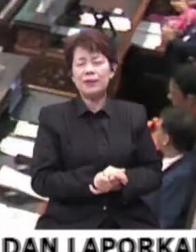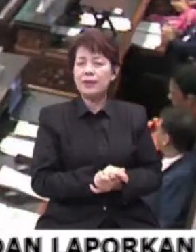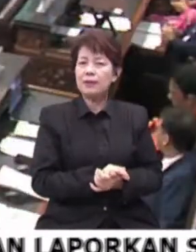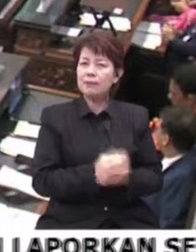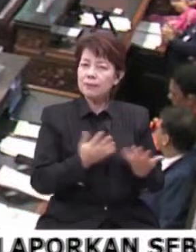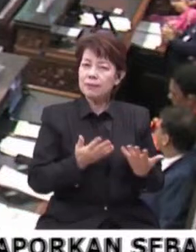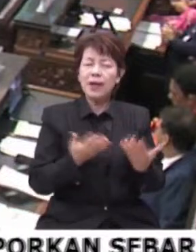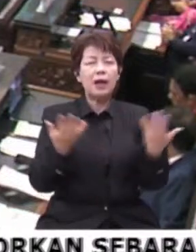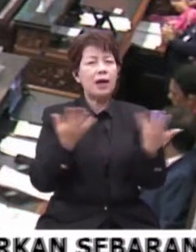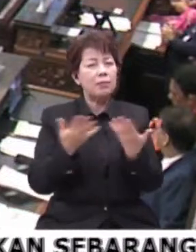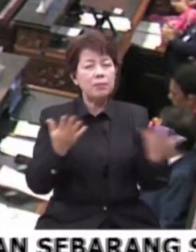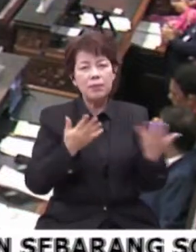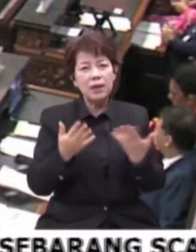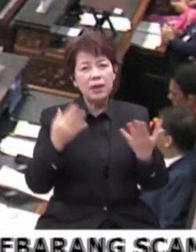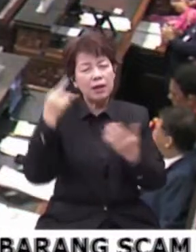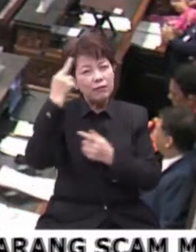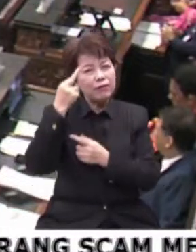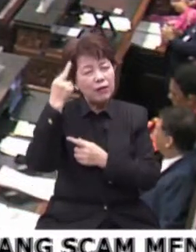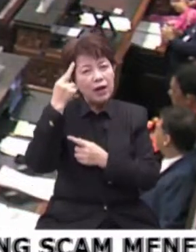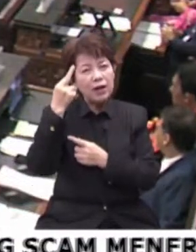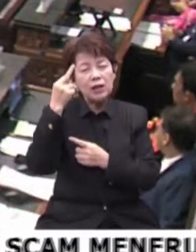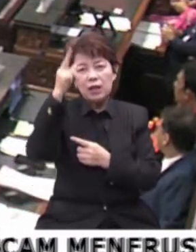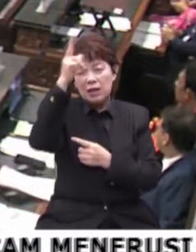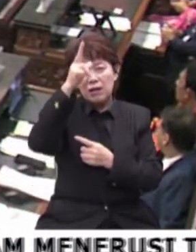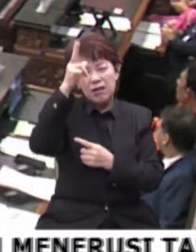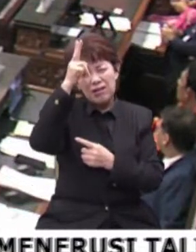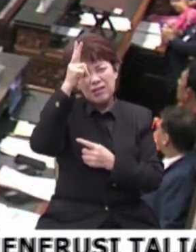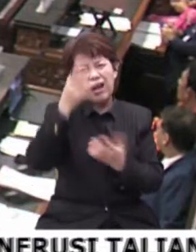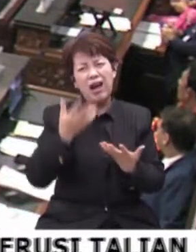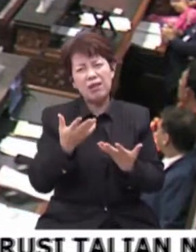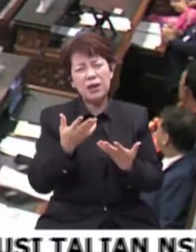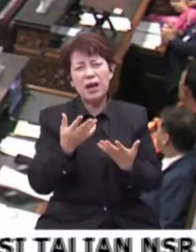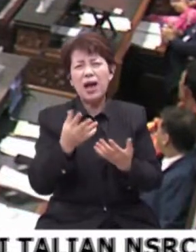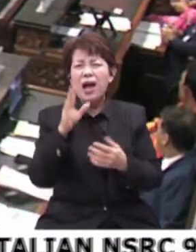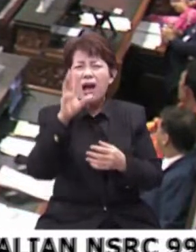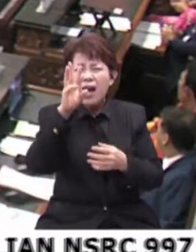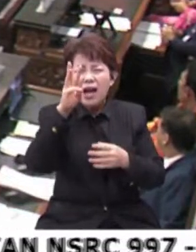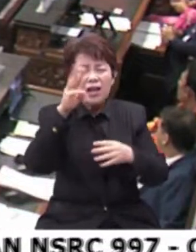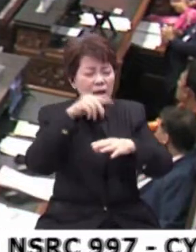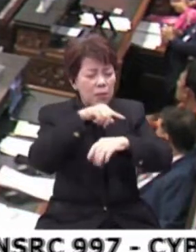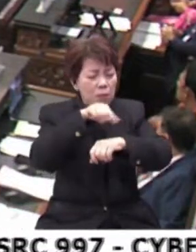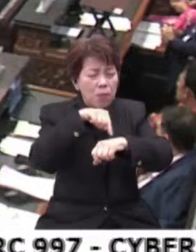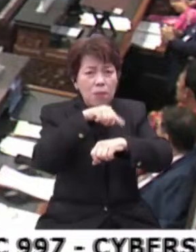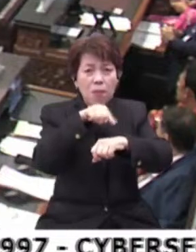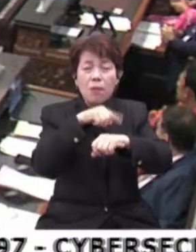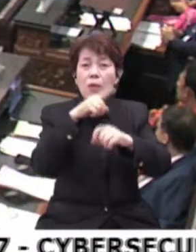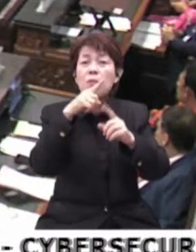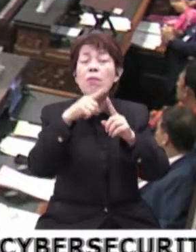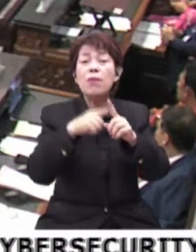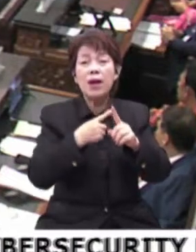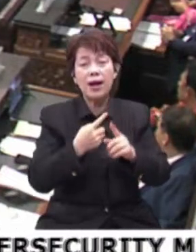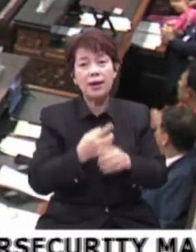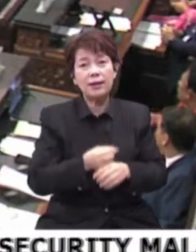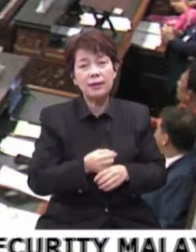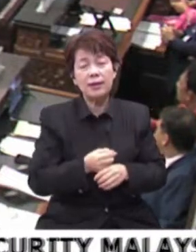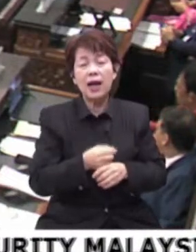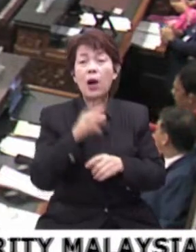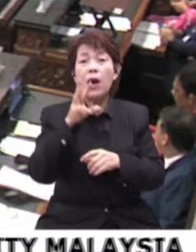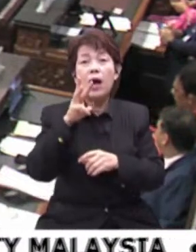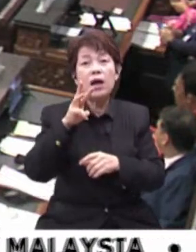yang menyebabkan Kerajaan tampak menunggu 6 bulan dan bila ketemu bulan itu akan